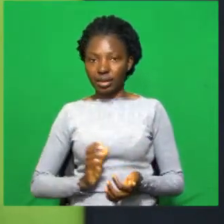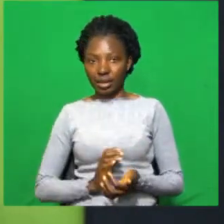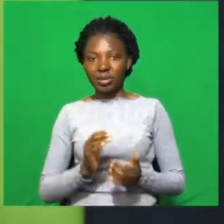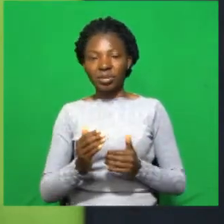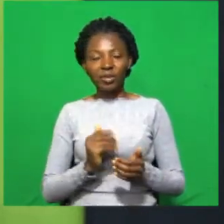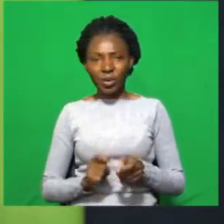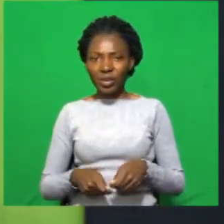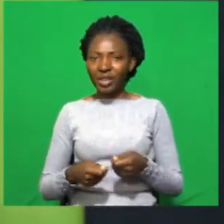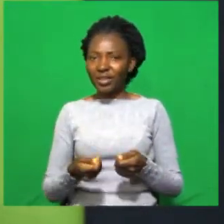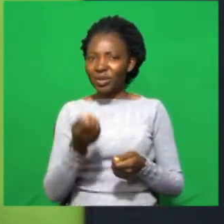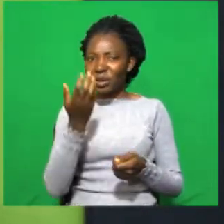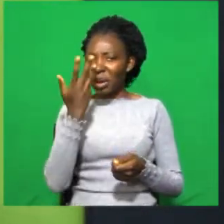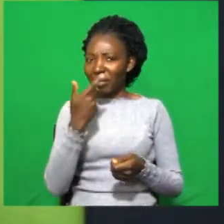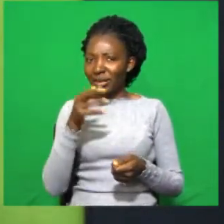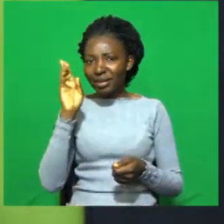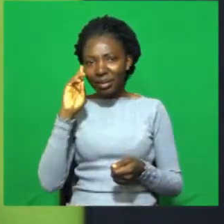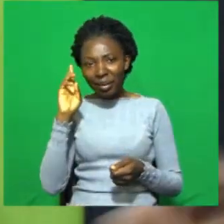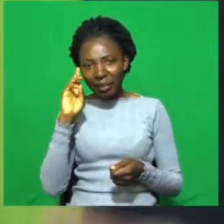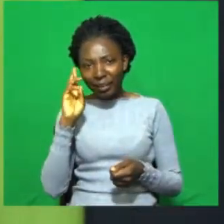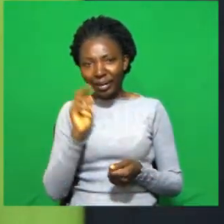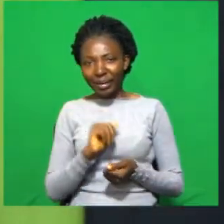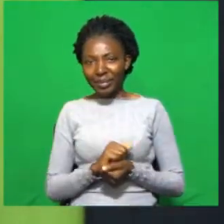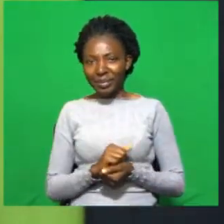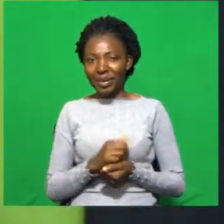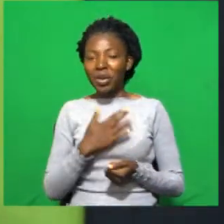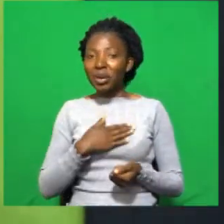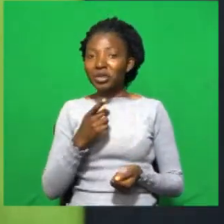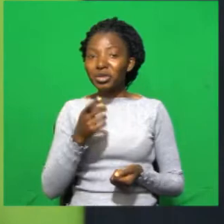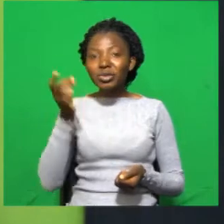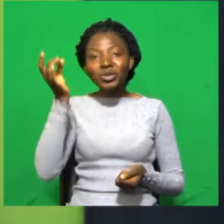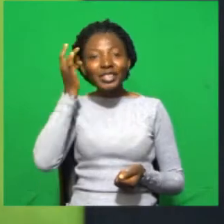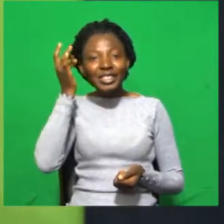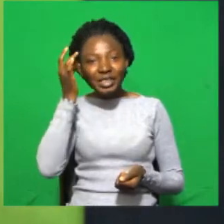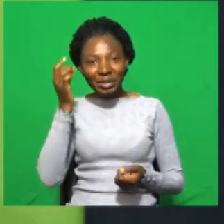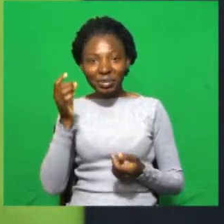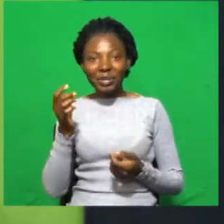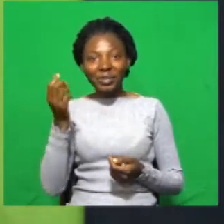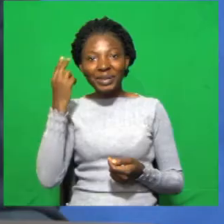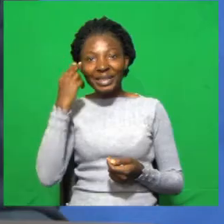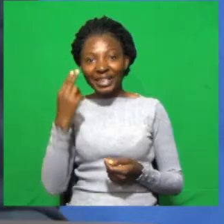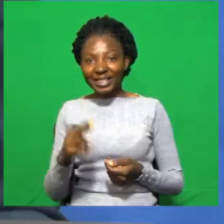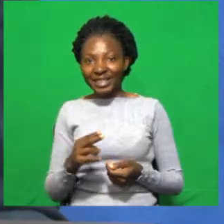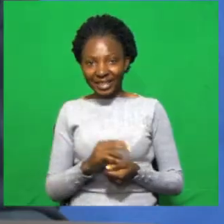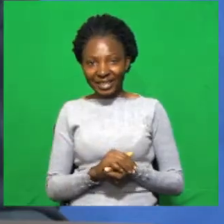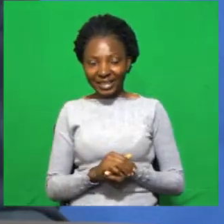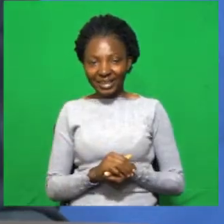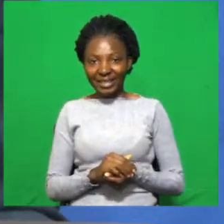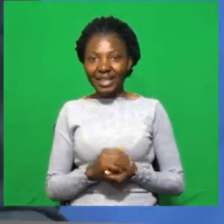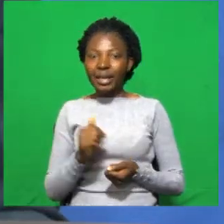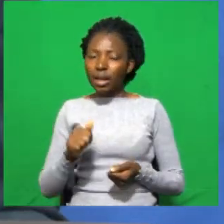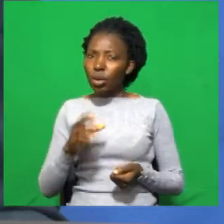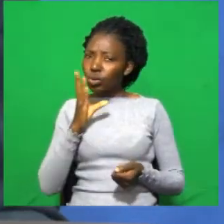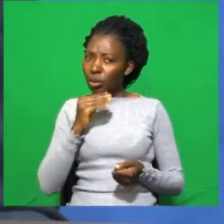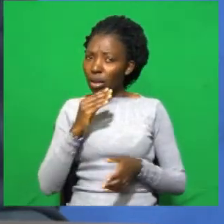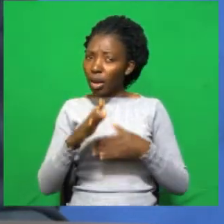katasiya tapa vanhu kaya. Ndoda kuti zvipinde mupfungwa mevateereri vedu abate ipapo. Tiri kutarisa